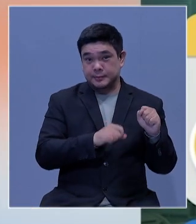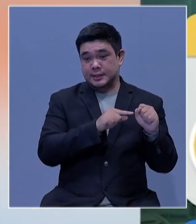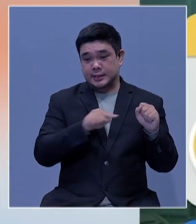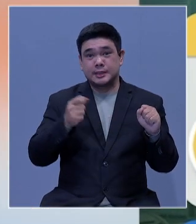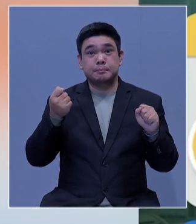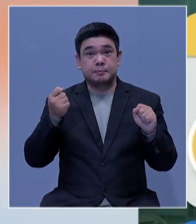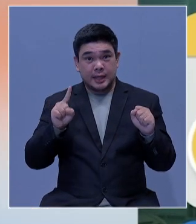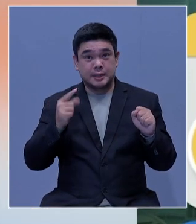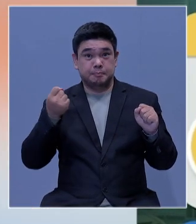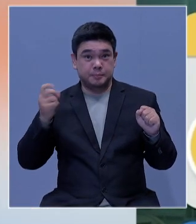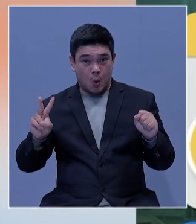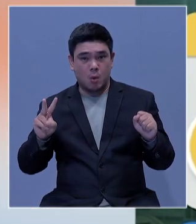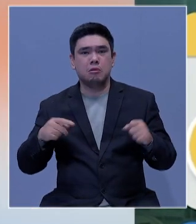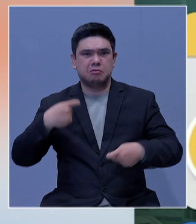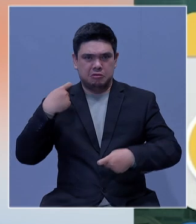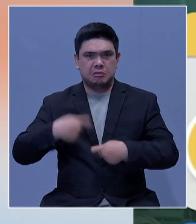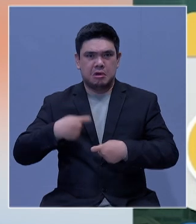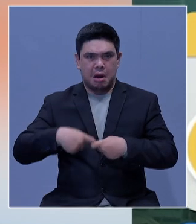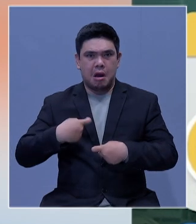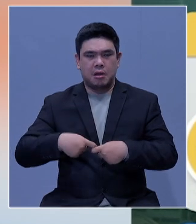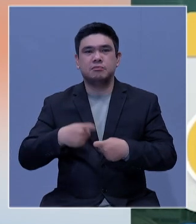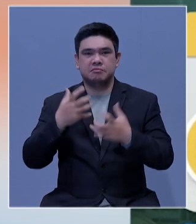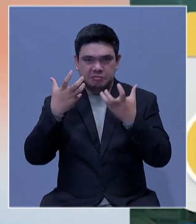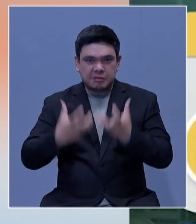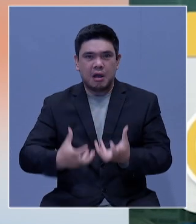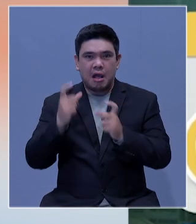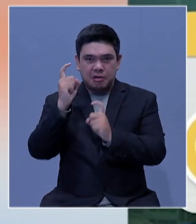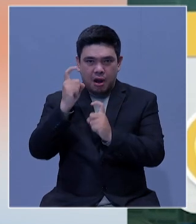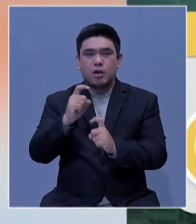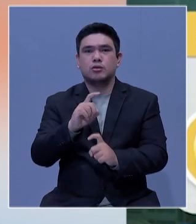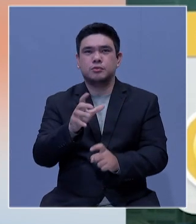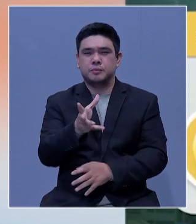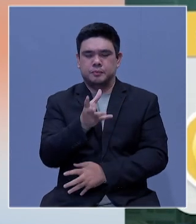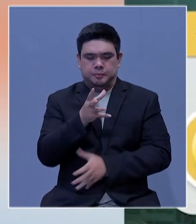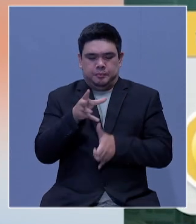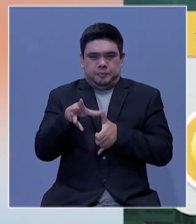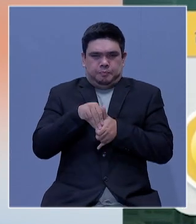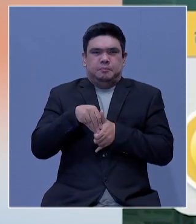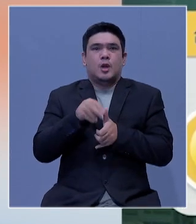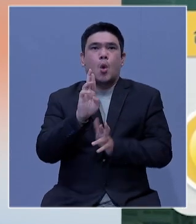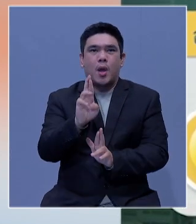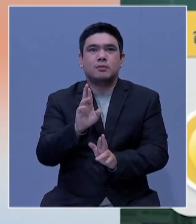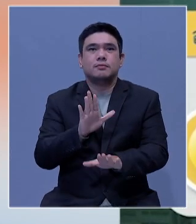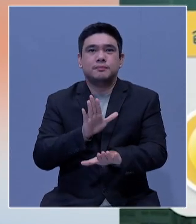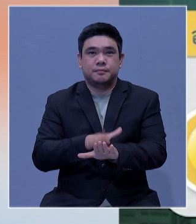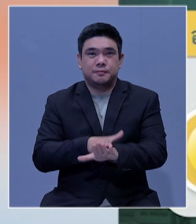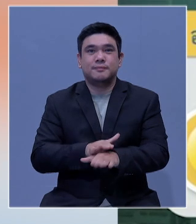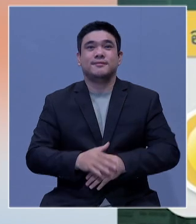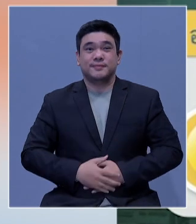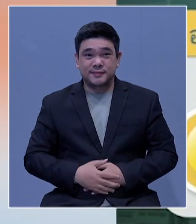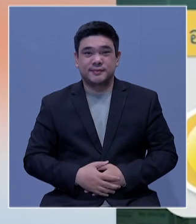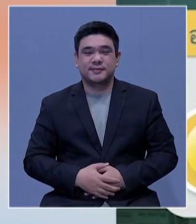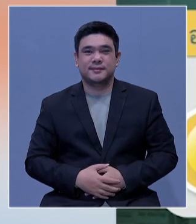หลังจากนั้นคืออยู่ในโซนสีเหลืองก็ไม่ใช่ว่าจะดีก็ยังต้องเฝ้าระวังกันอย่างต่อเนื่องนะคะอครับอ่ะเพราะ